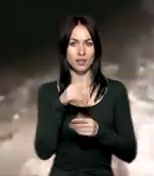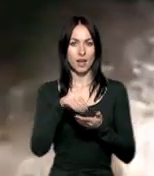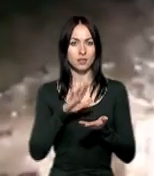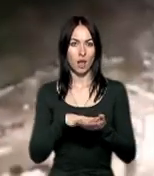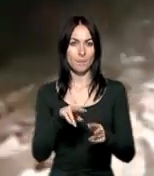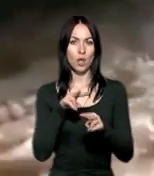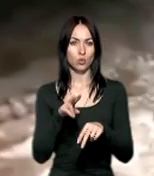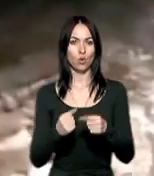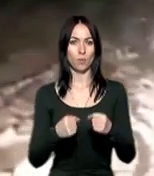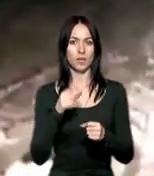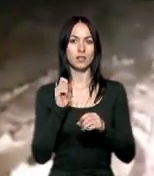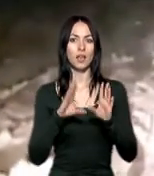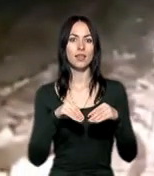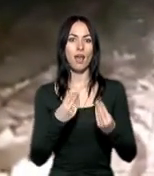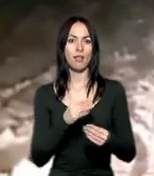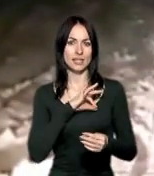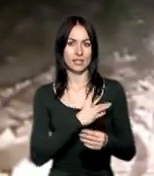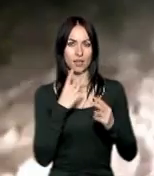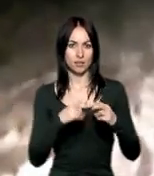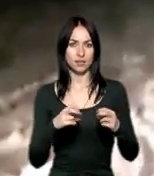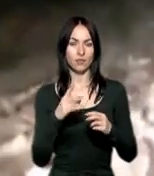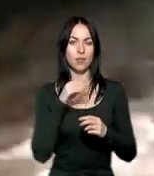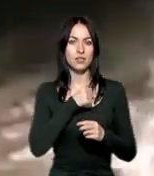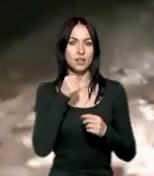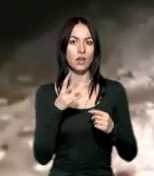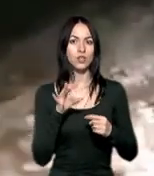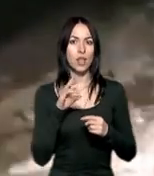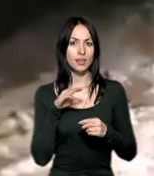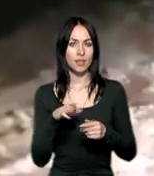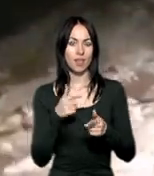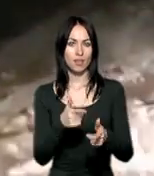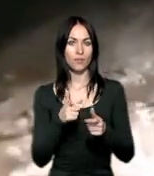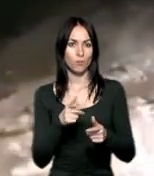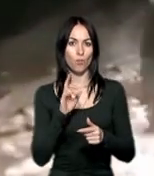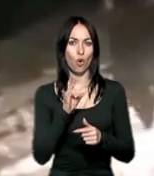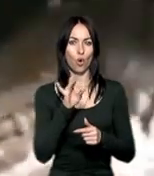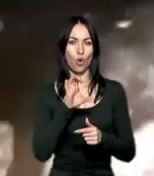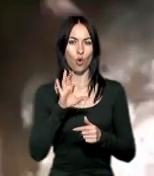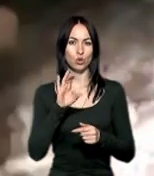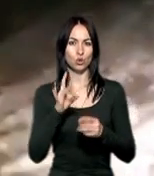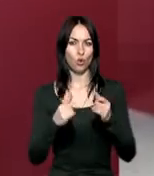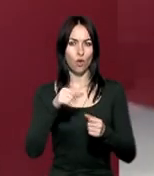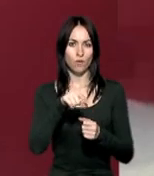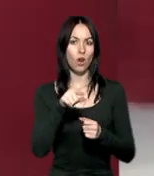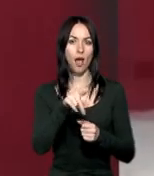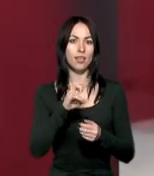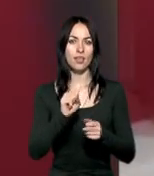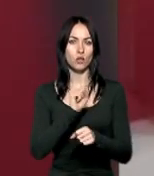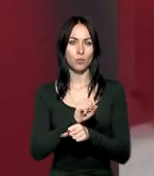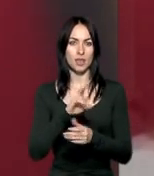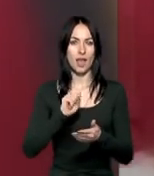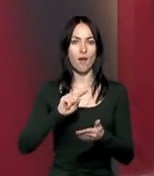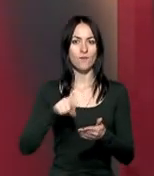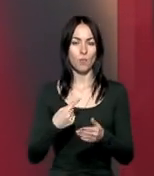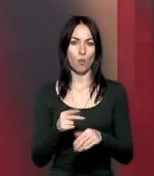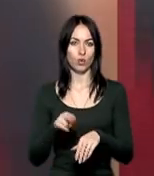даними слідства, старший лейтенант Андрій Бондарець відкрив вогонь по кросоверу, який не зупинявся на вимогу правоохоронців. Дві кулі влучили